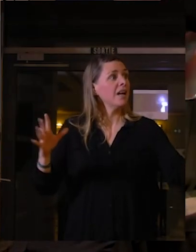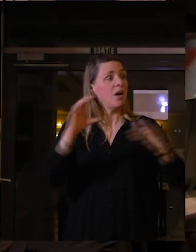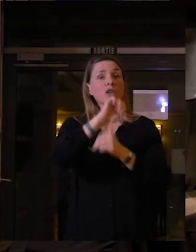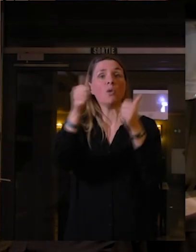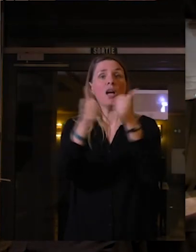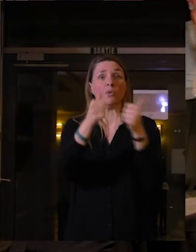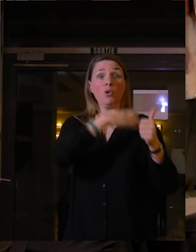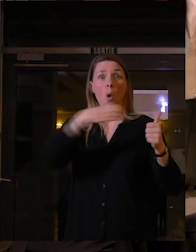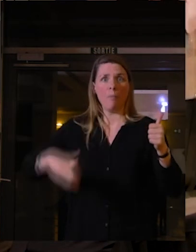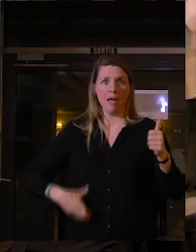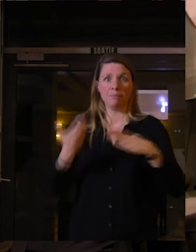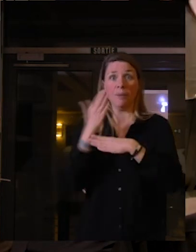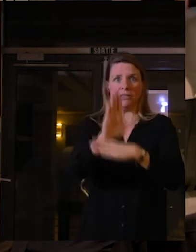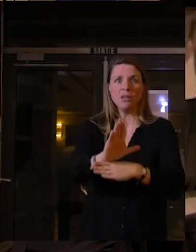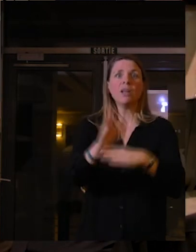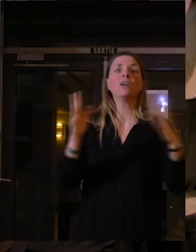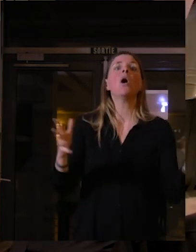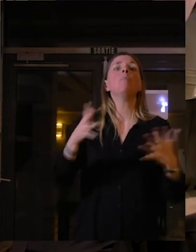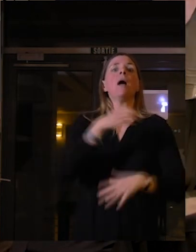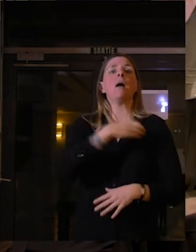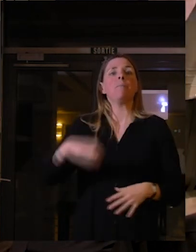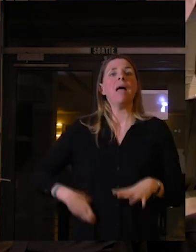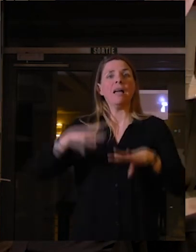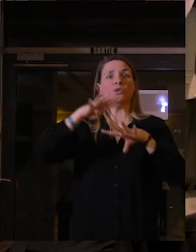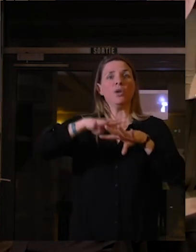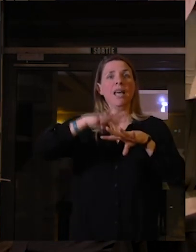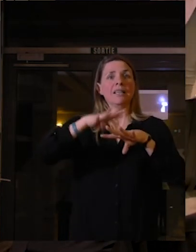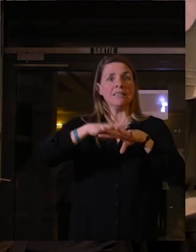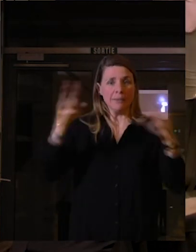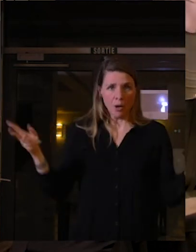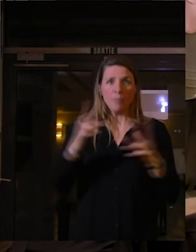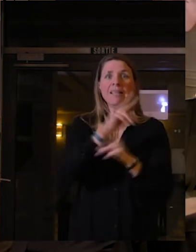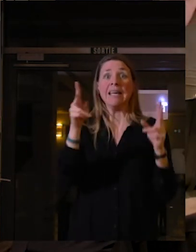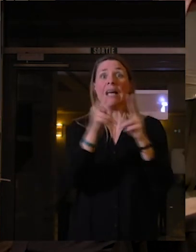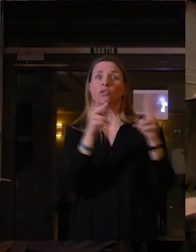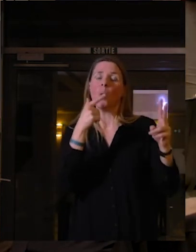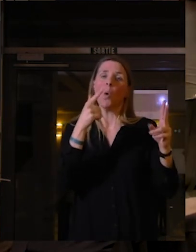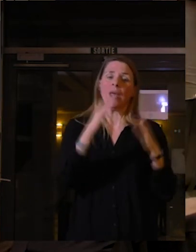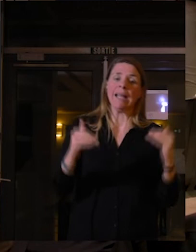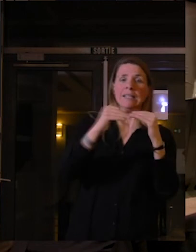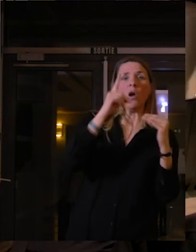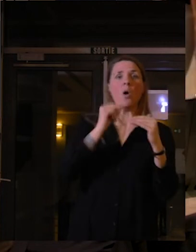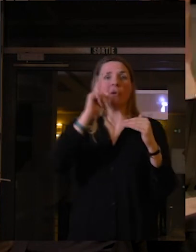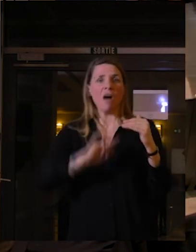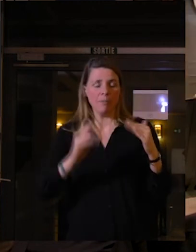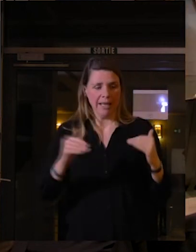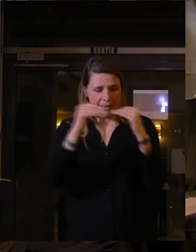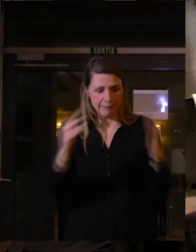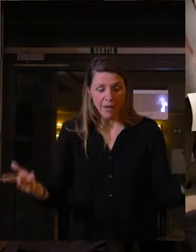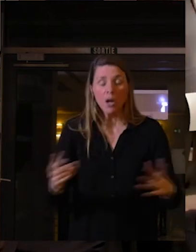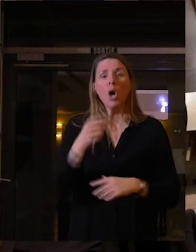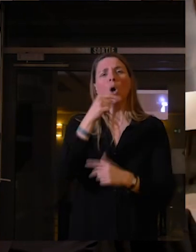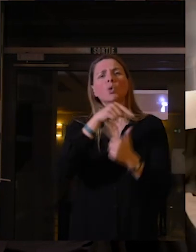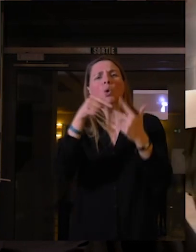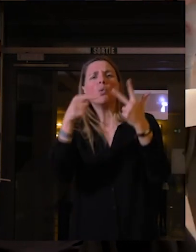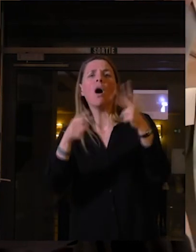maire, je suis maire de quartier, mais je travaille avec Claudine sur la délégation égalité femmes-hommes. Alors nous, il y a deux, trois choses qu'on a souhaité mettre en place,